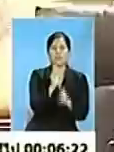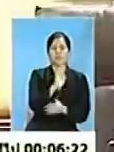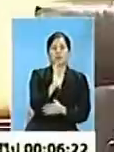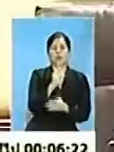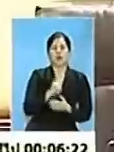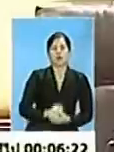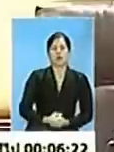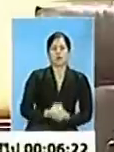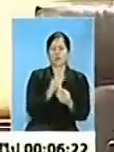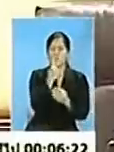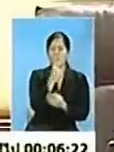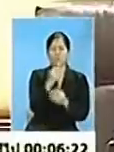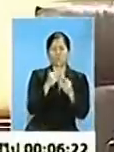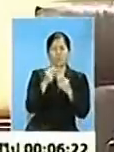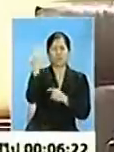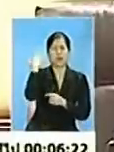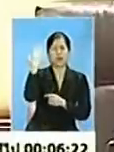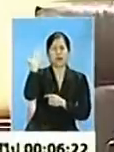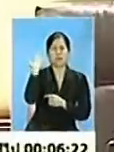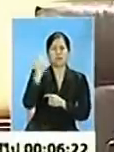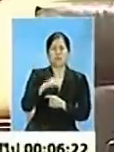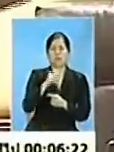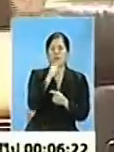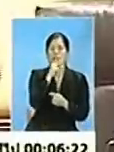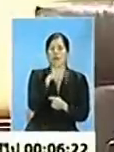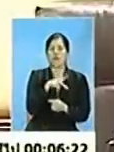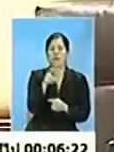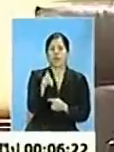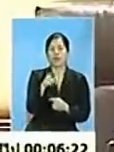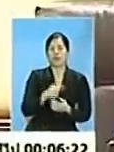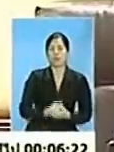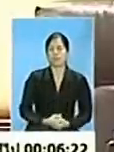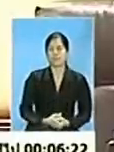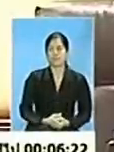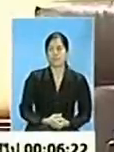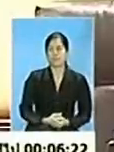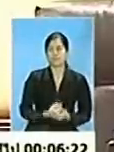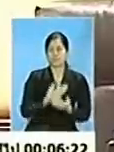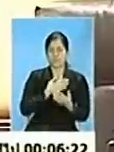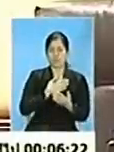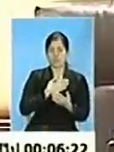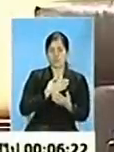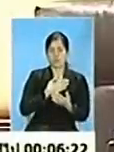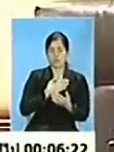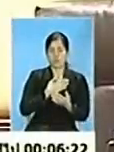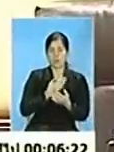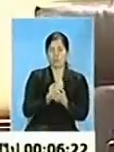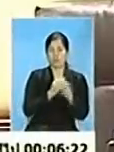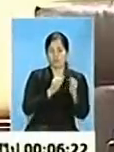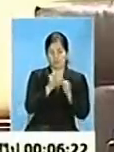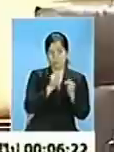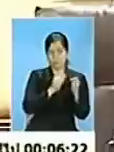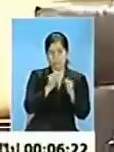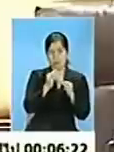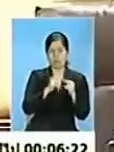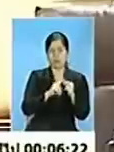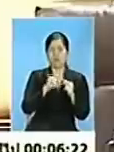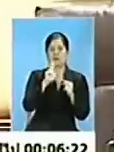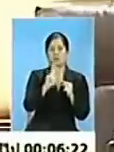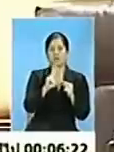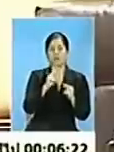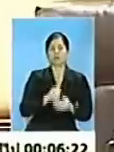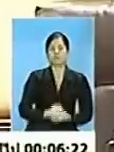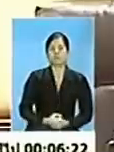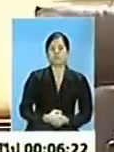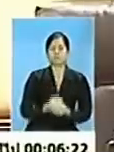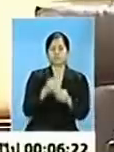โบราณไม่มีหรอกนั่นเรื่องที่1ที่ถามเรื่องที่2